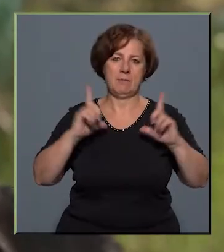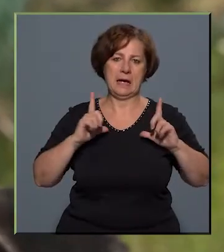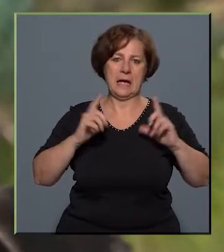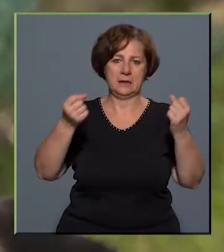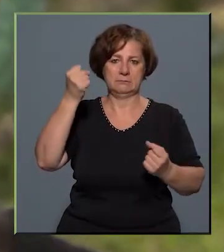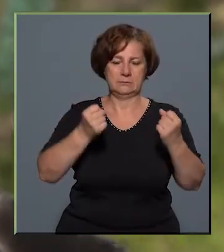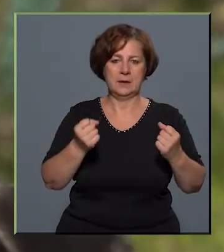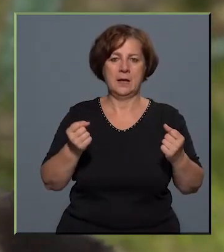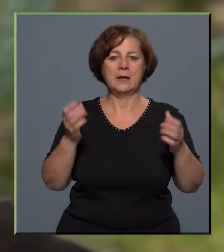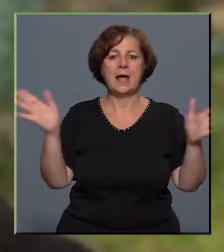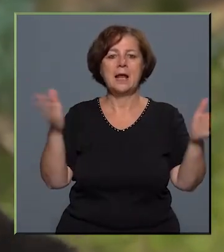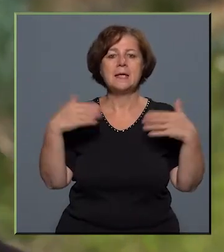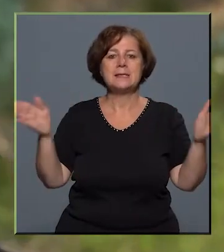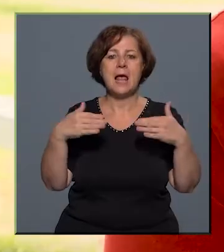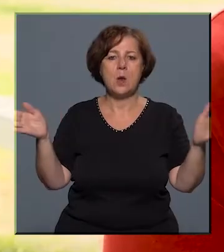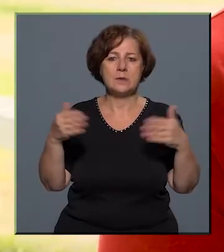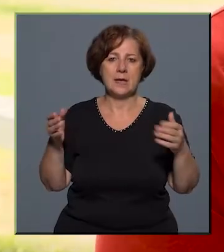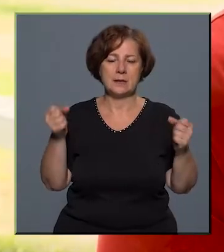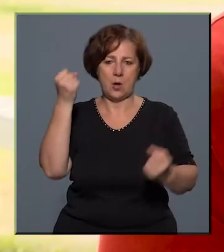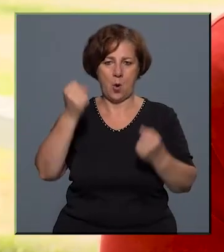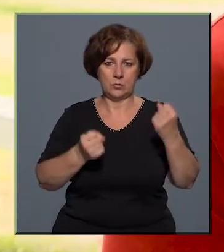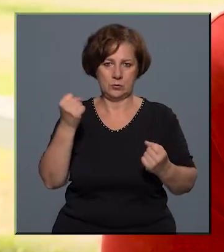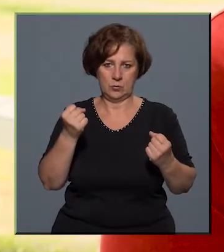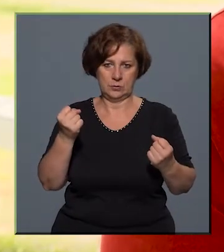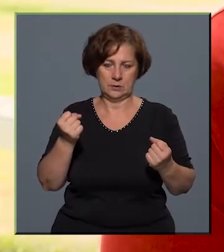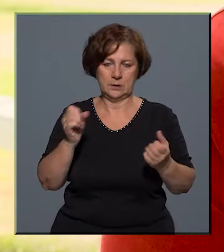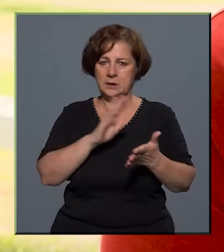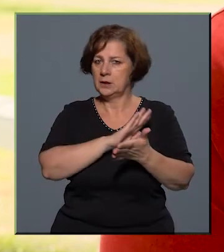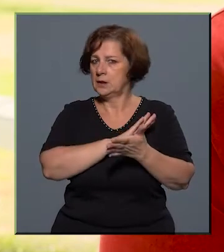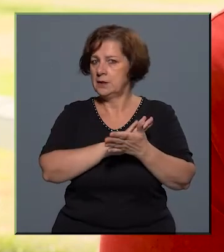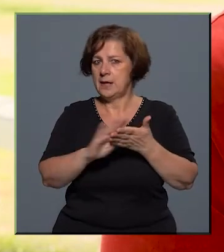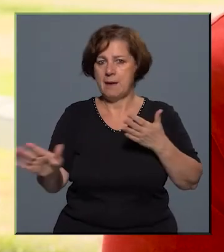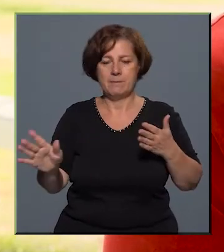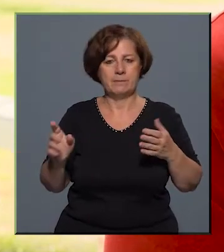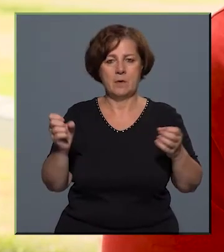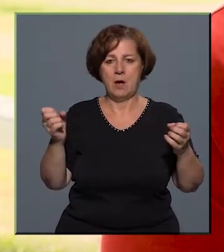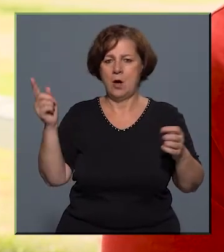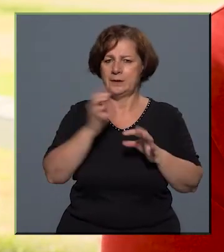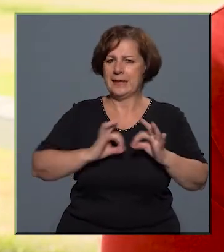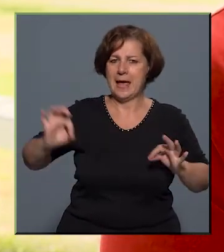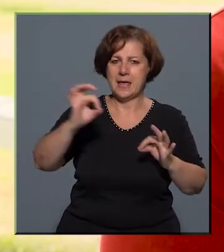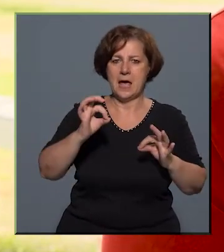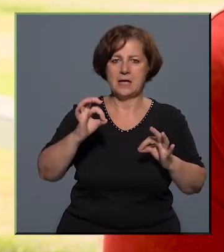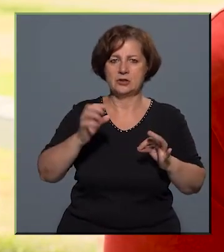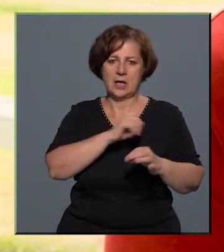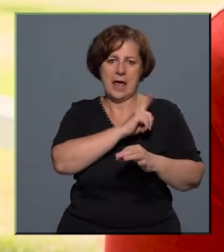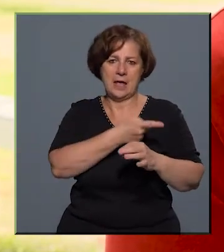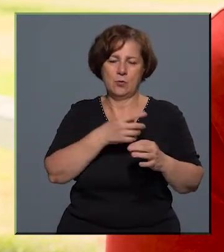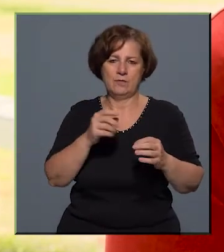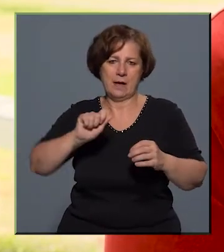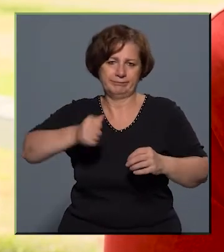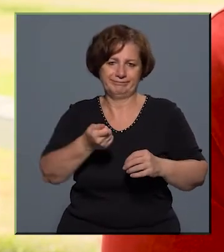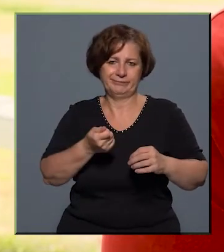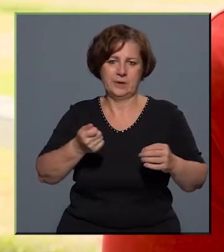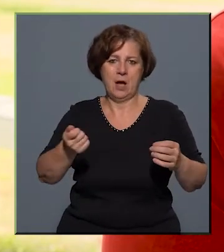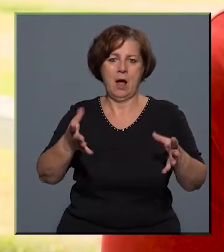megállni, mindig át érdemes és kell szellőztetni az autót, semmi esetre sem nyomom rá teljes erővel